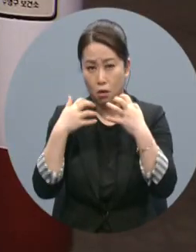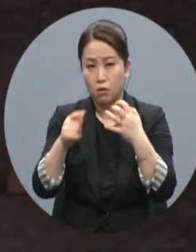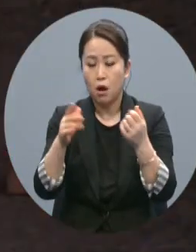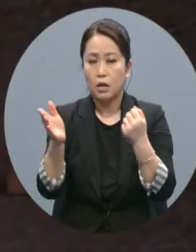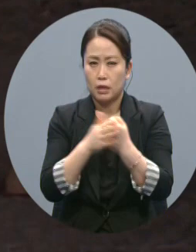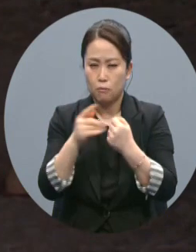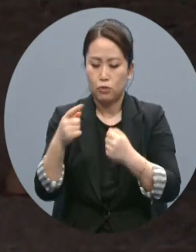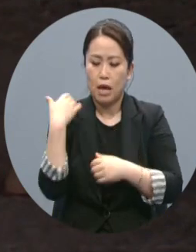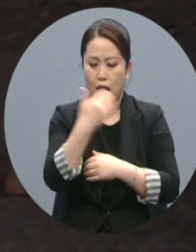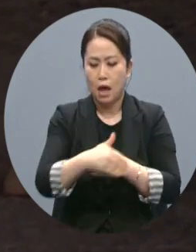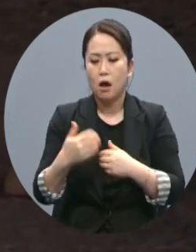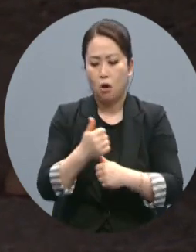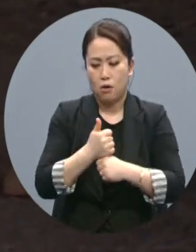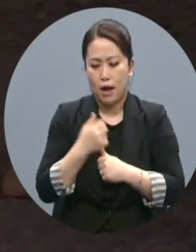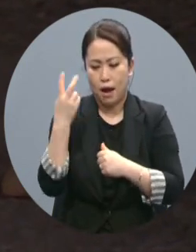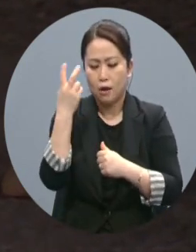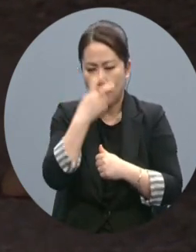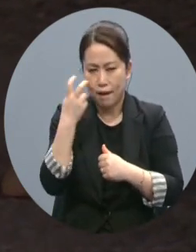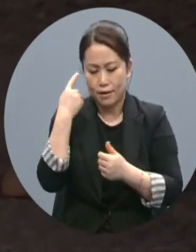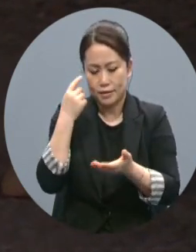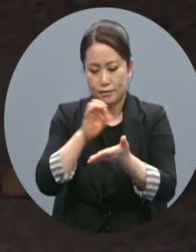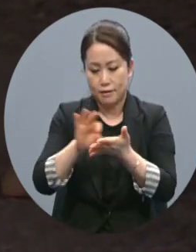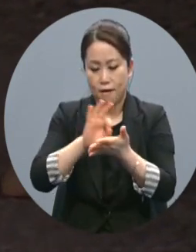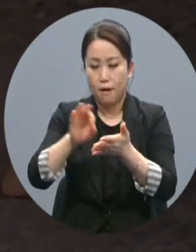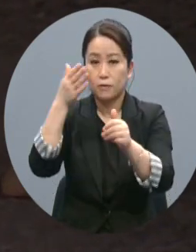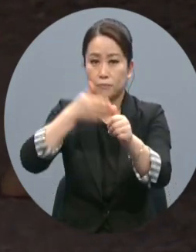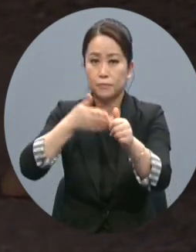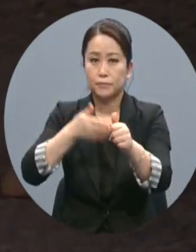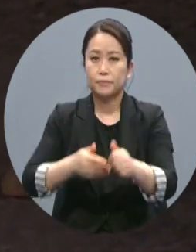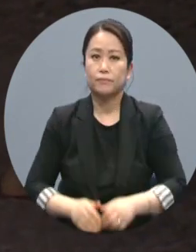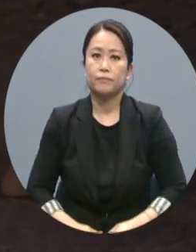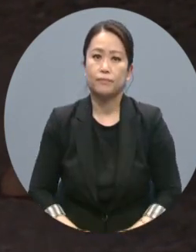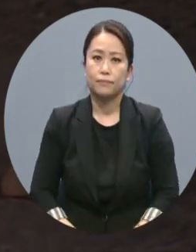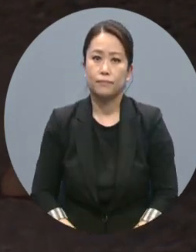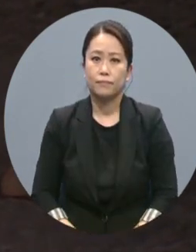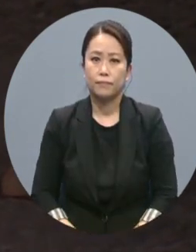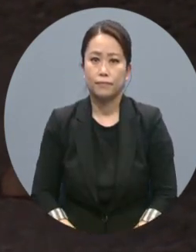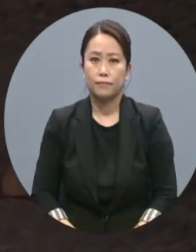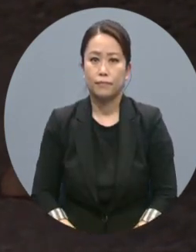각별히 건강관리에 신경 써주셔야겠습니다. MBC 뉴스 정민경입니다.